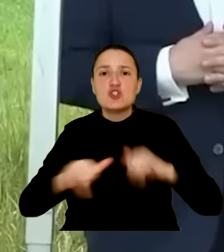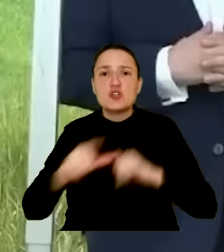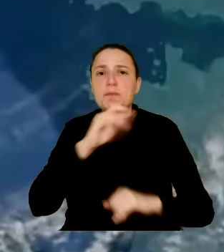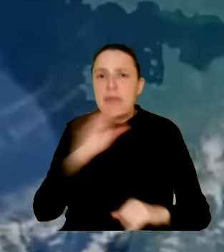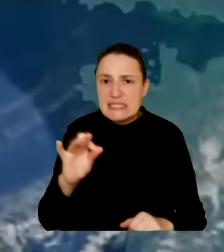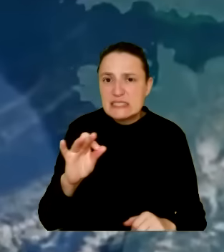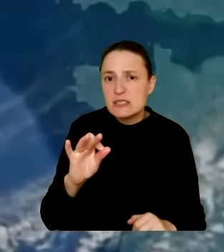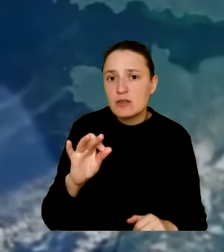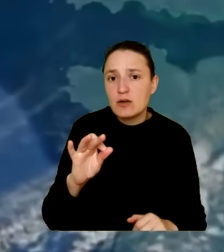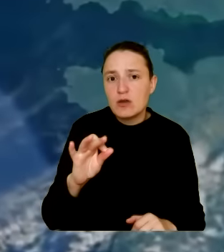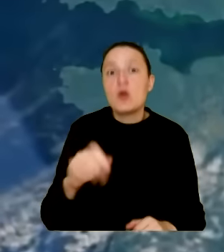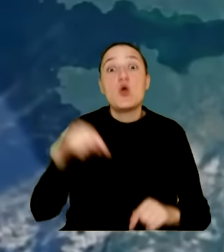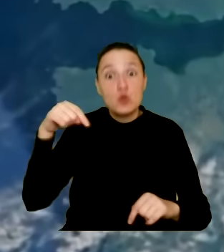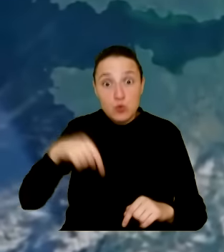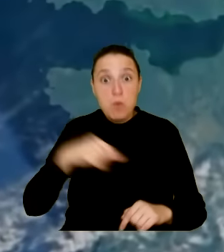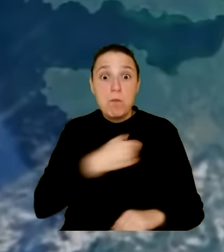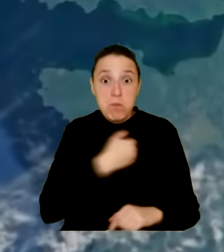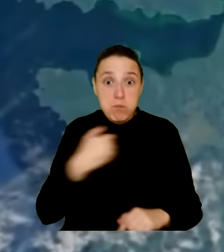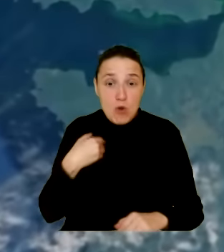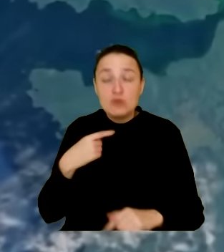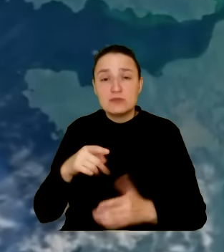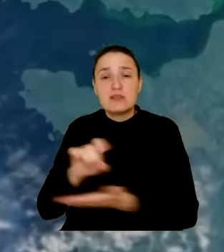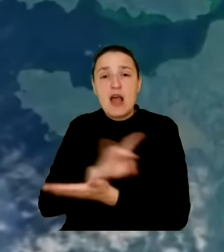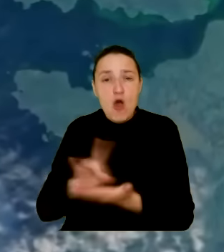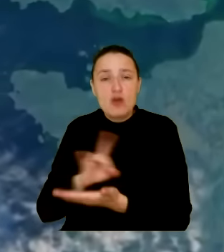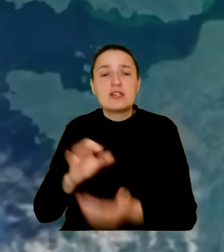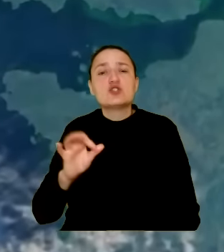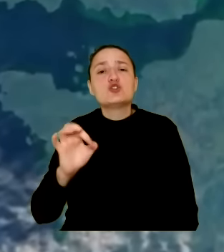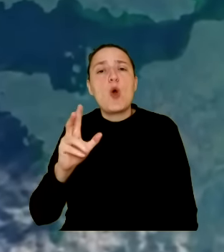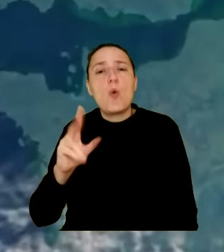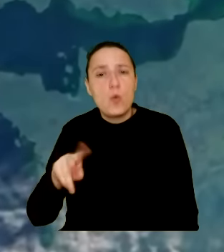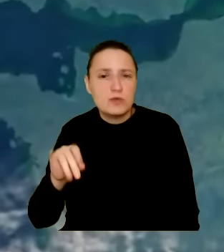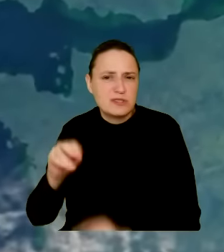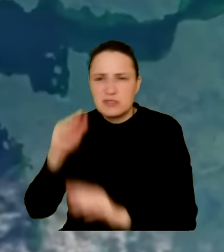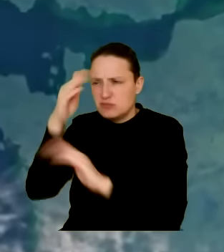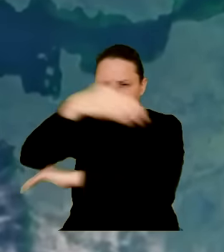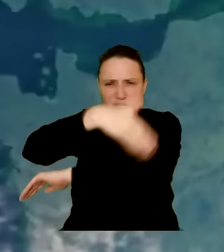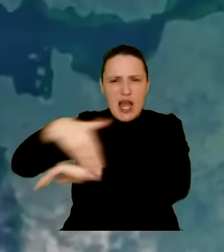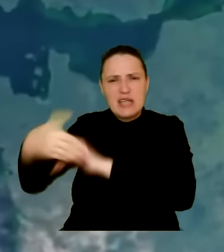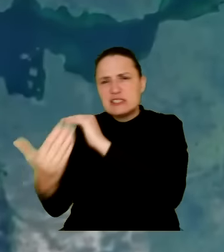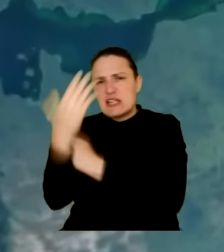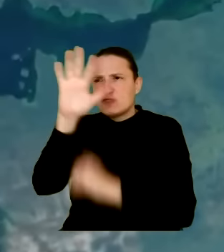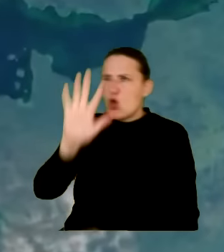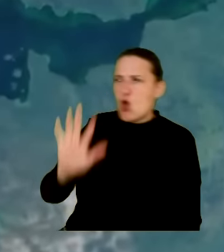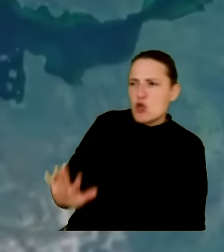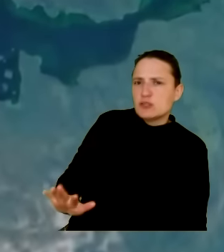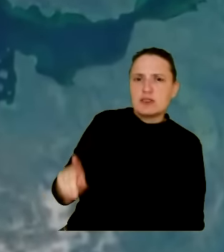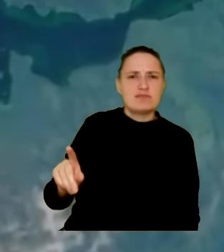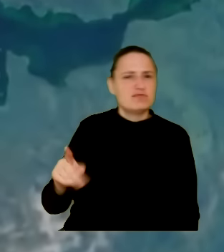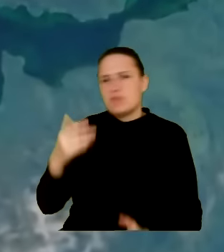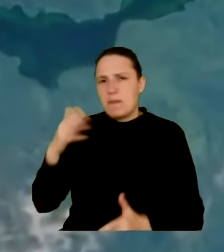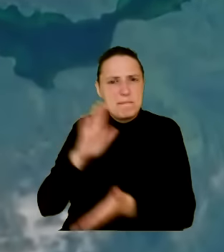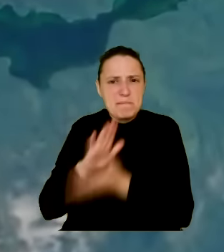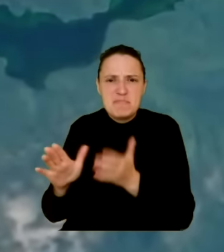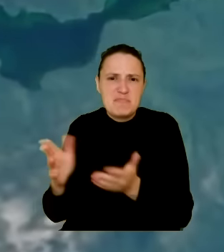Sprawiedliwości, u nas tutaj na terenie powiatu sokólskiego, ale też duża część Polski, cała Polska Wschodnia byłaby zdestabilizowana, byśmy